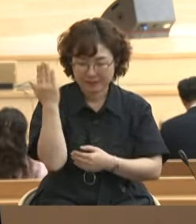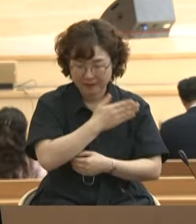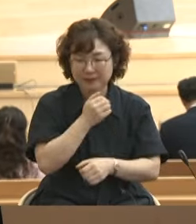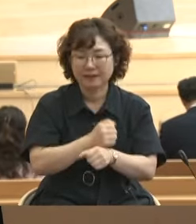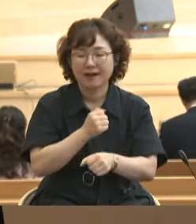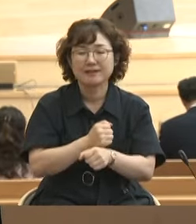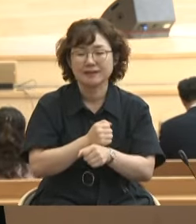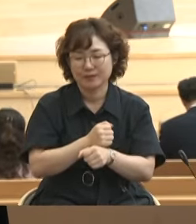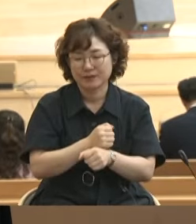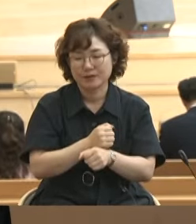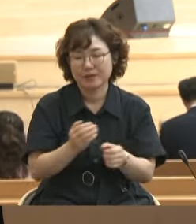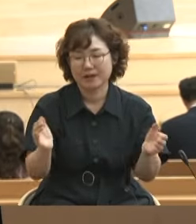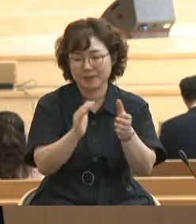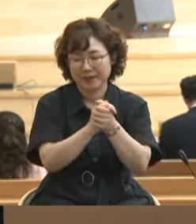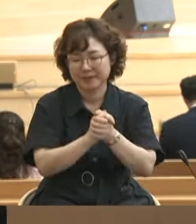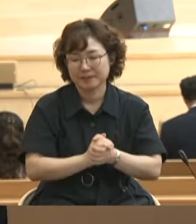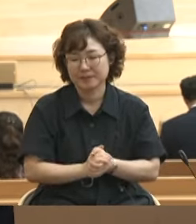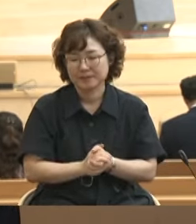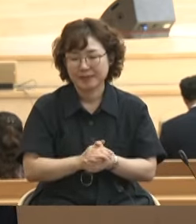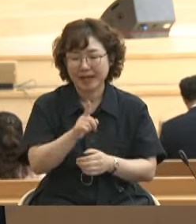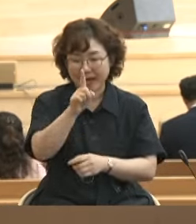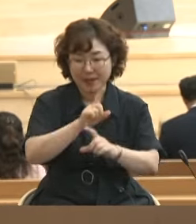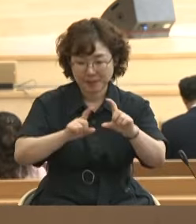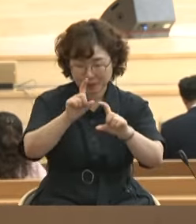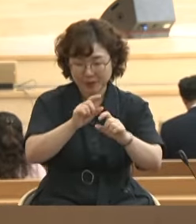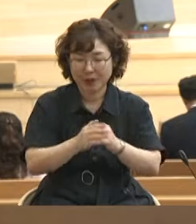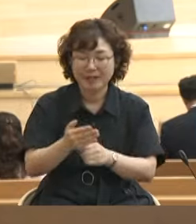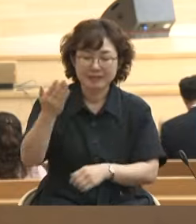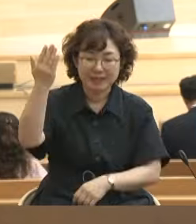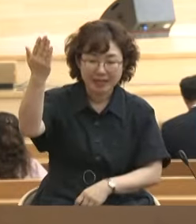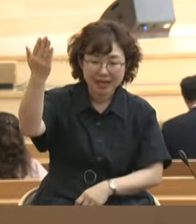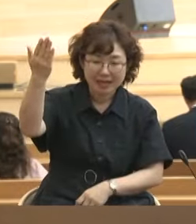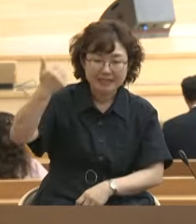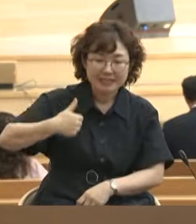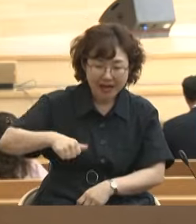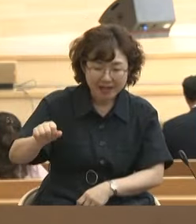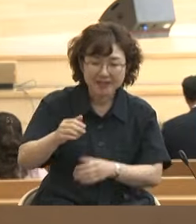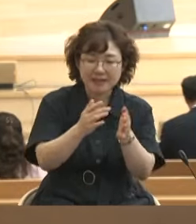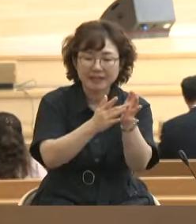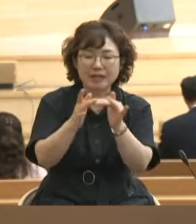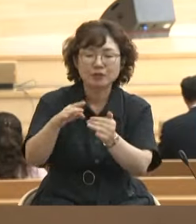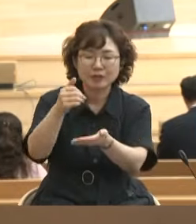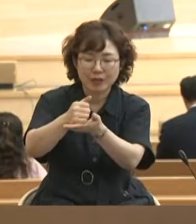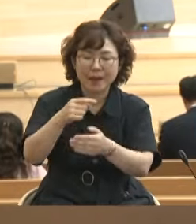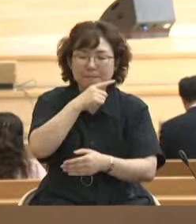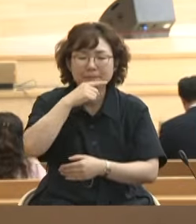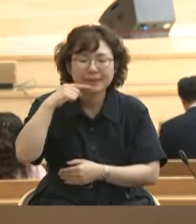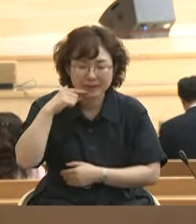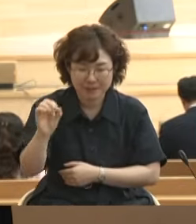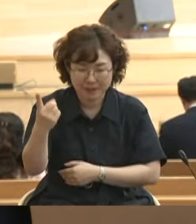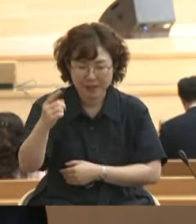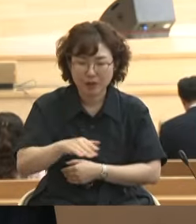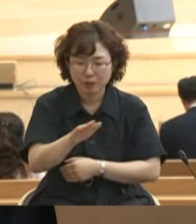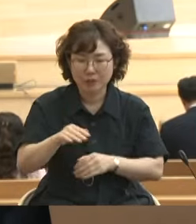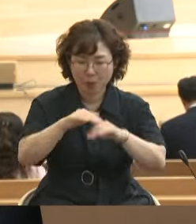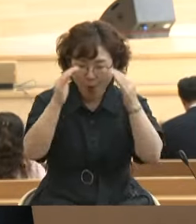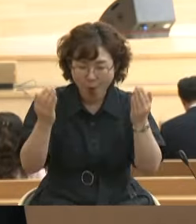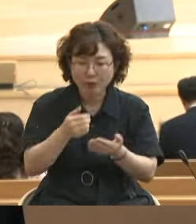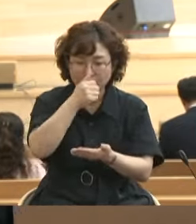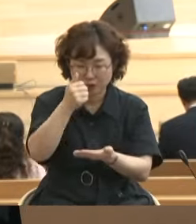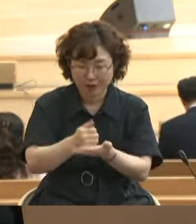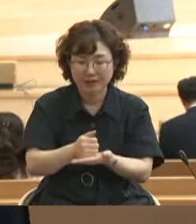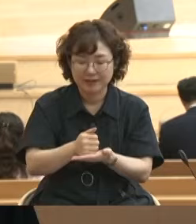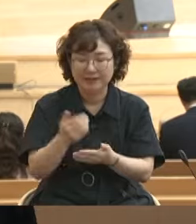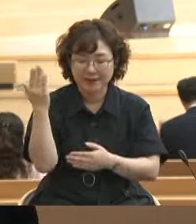깨끗하게 하실 것이요. 할렐루야. 한 번 더. 다시. 그 아들 시작. 그 아들 예수의 피가 우리를 모든